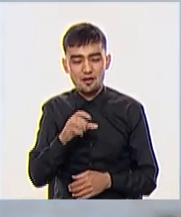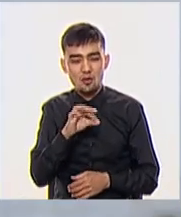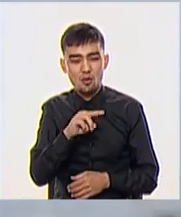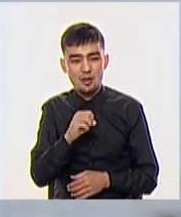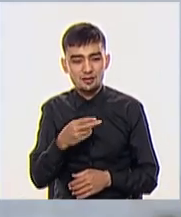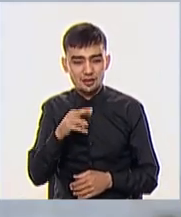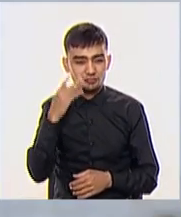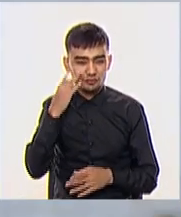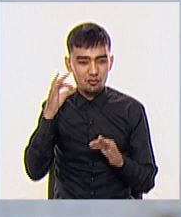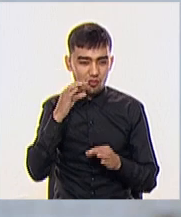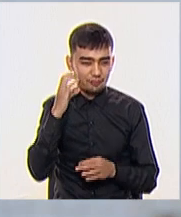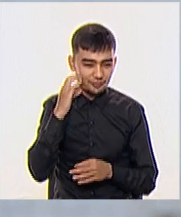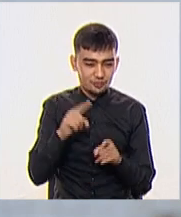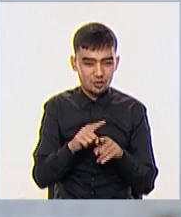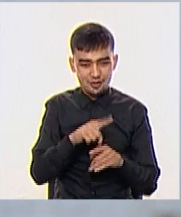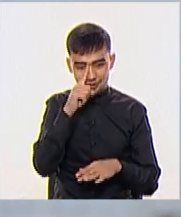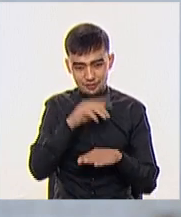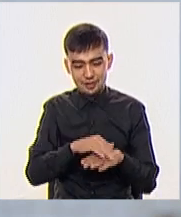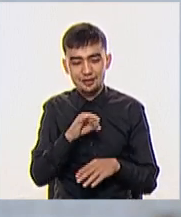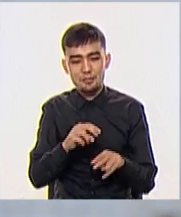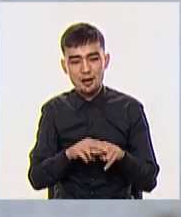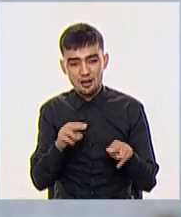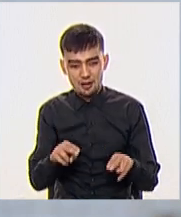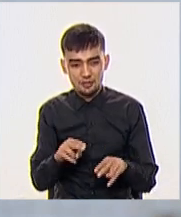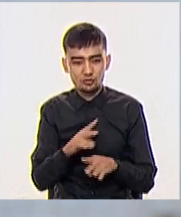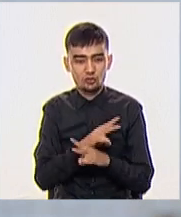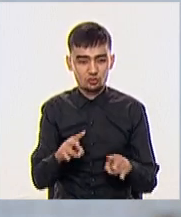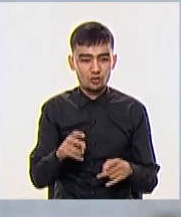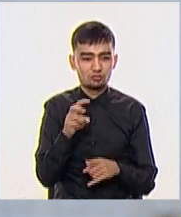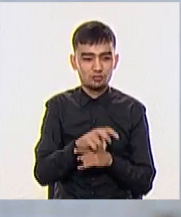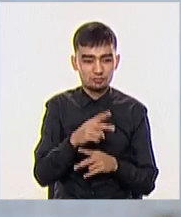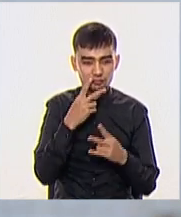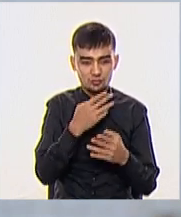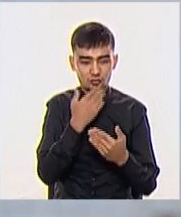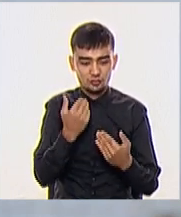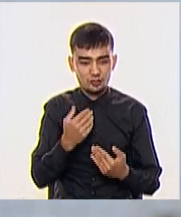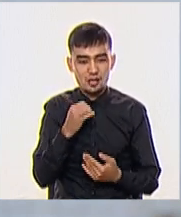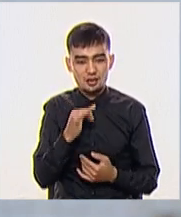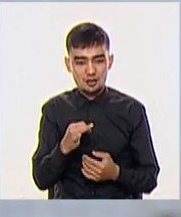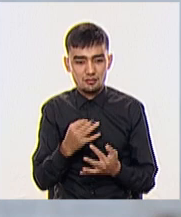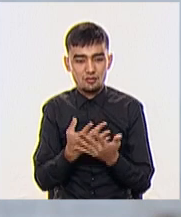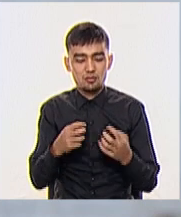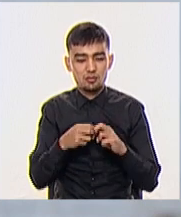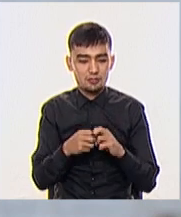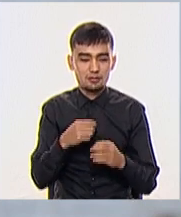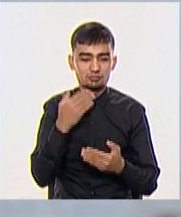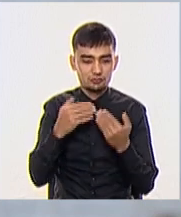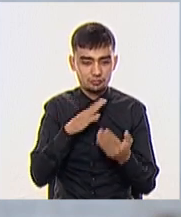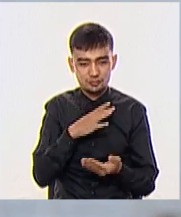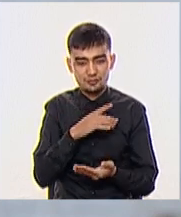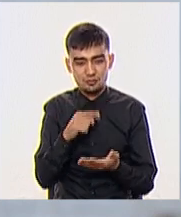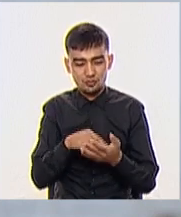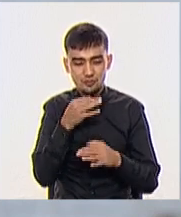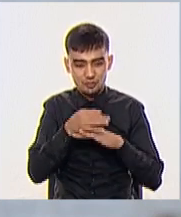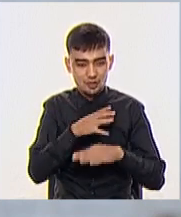көптің пікіріне құлақ асатын үкіметтің де парламенттің де бірде бір мүшесі көрінбеді. Біраз мәселе айтылды, талқыланды.